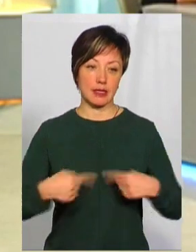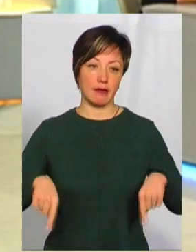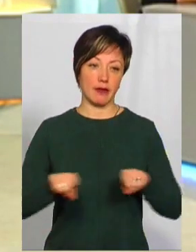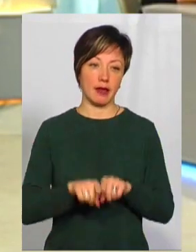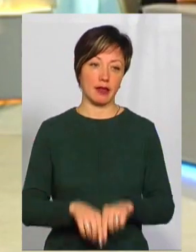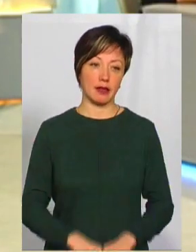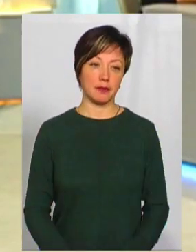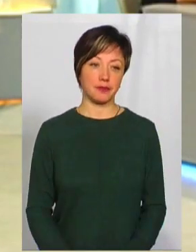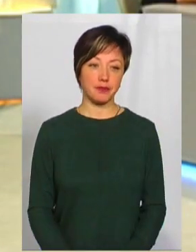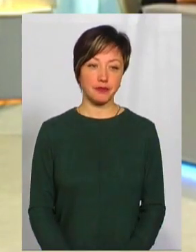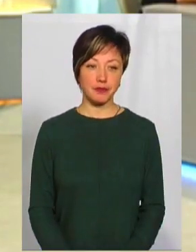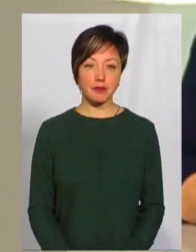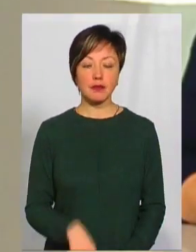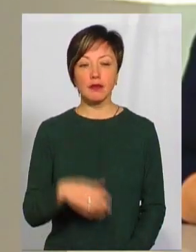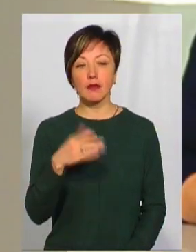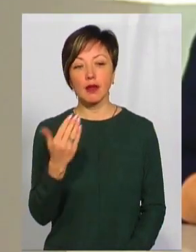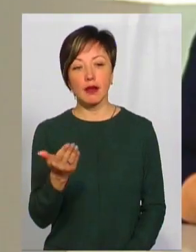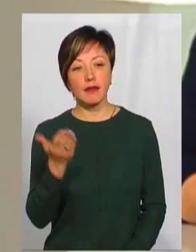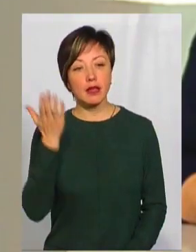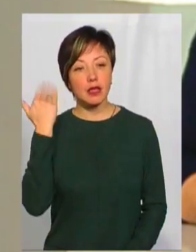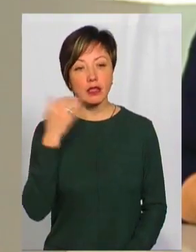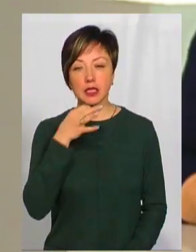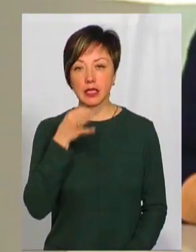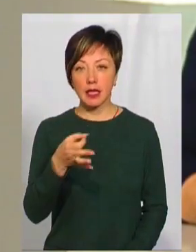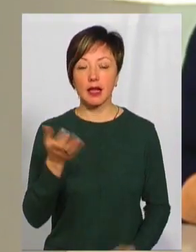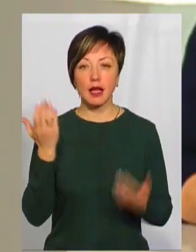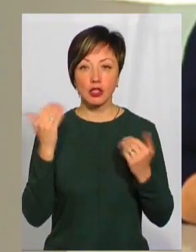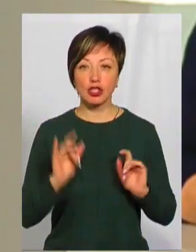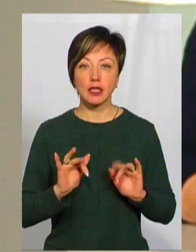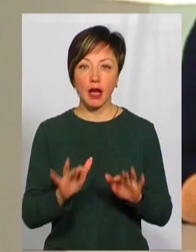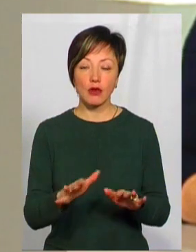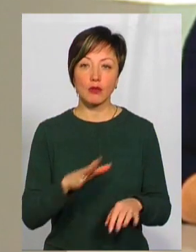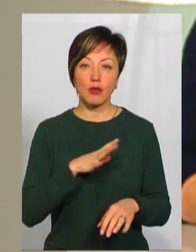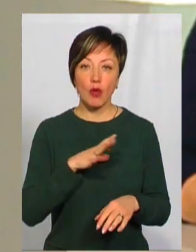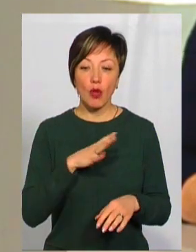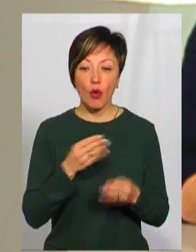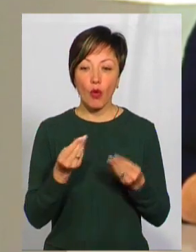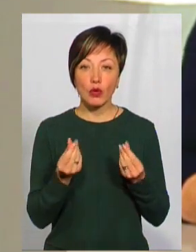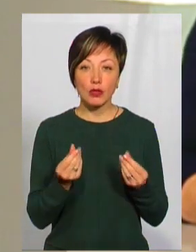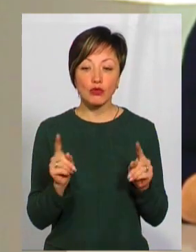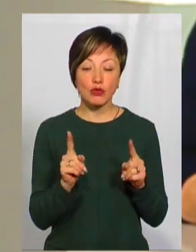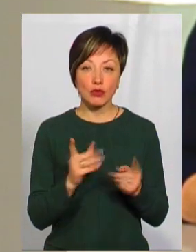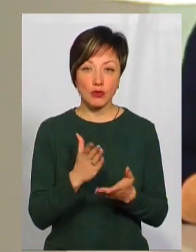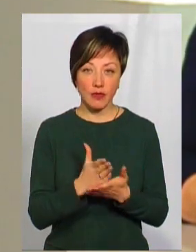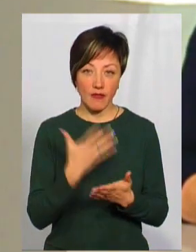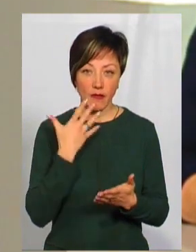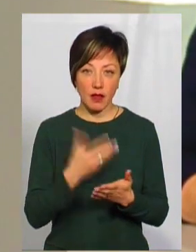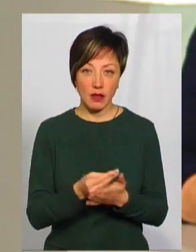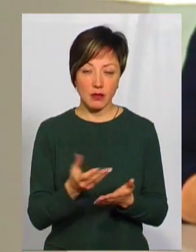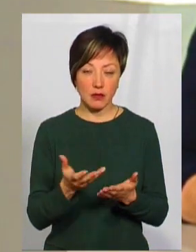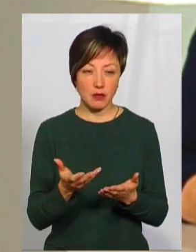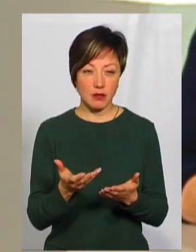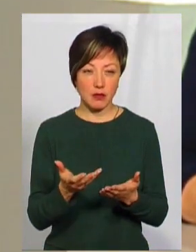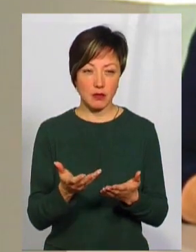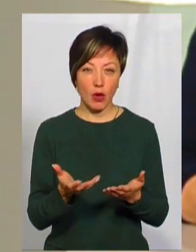сфері. Ну, раніше, ви сказали, були заходи, які дозволяли обходитися тими коштами, які ви, власне,